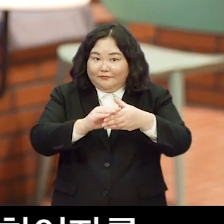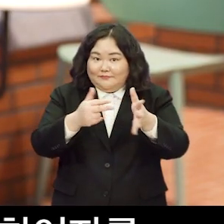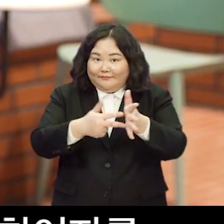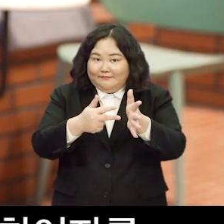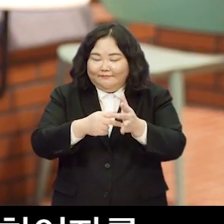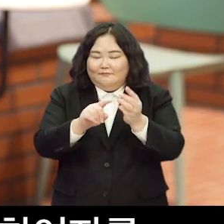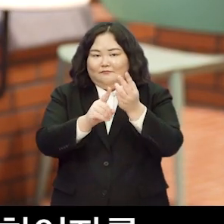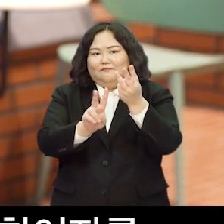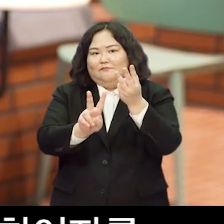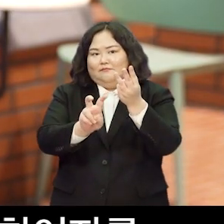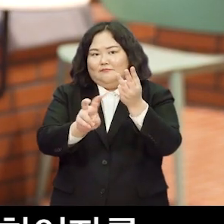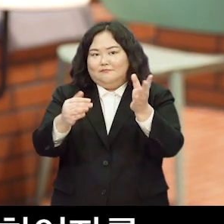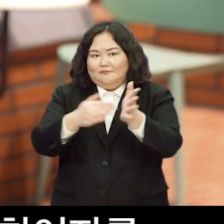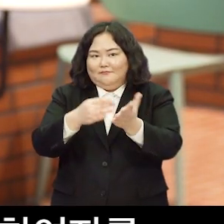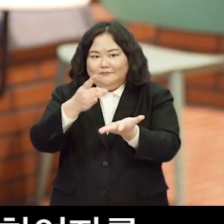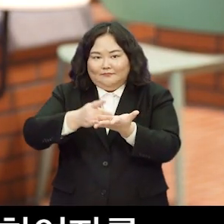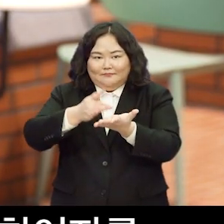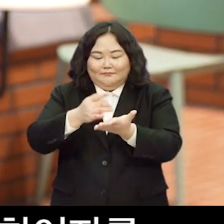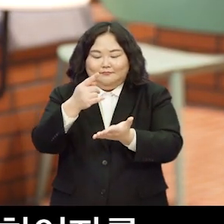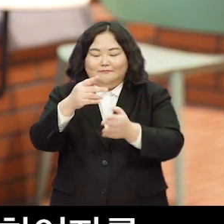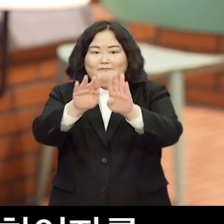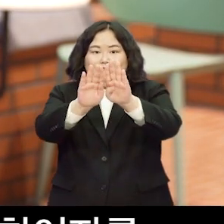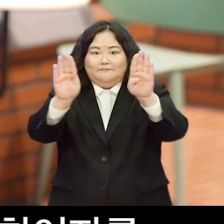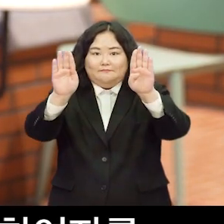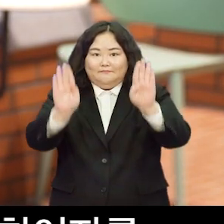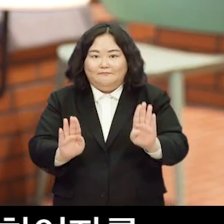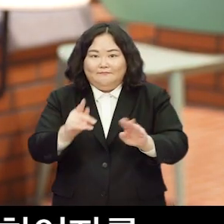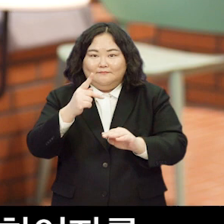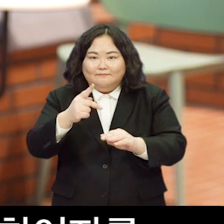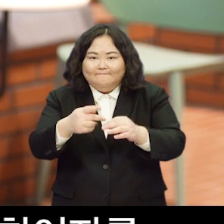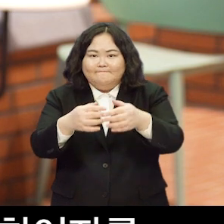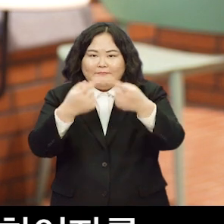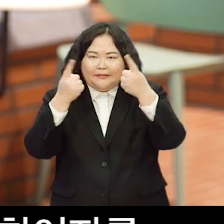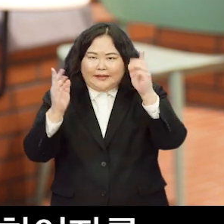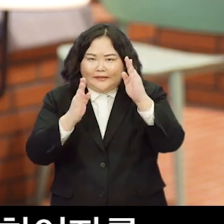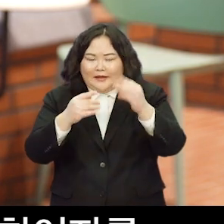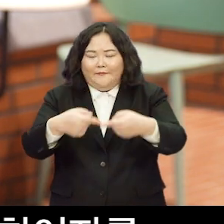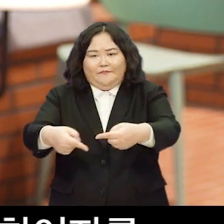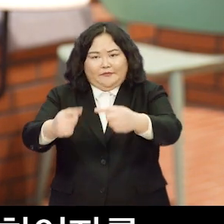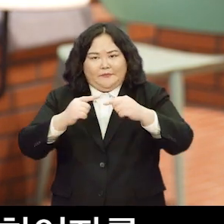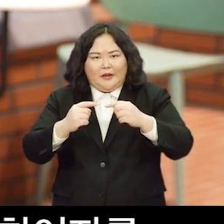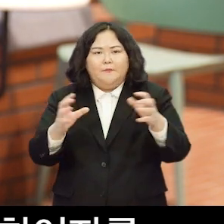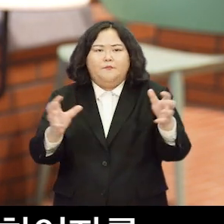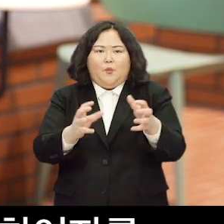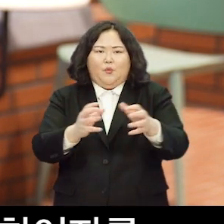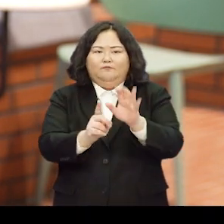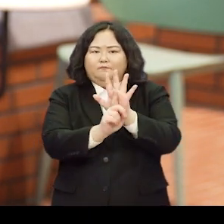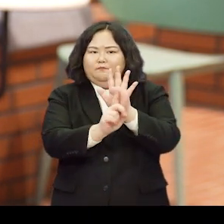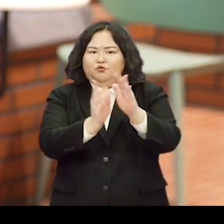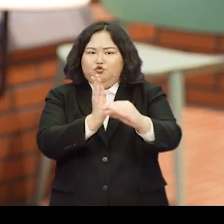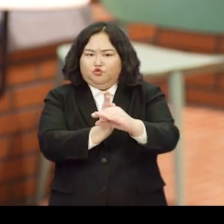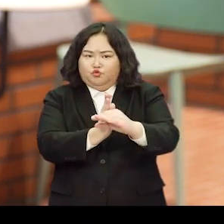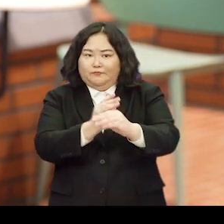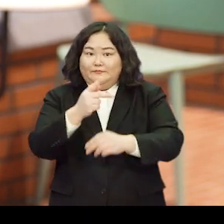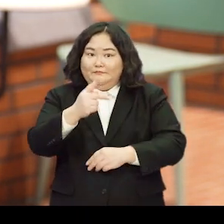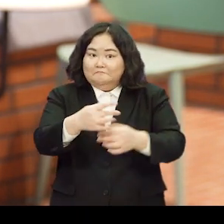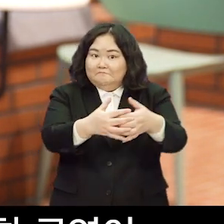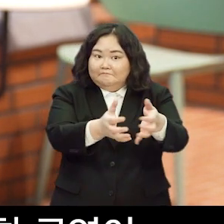천안문화재단이 3월 22일까지 천안 K컬처 박람회에 K유니브존 대학생 참여자를